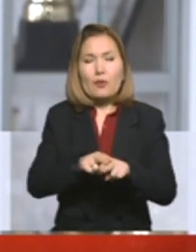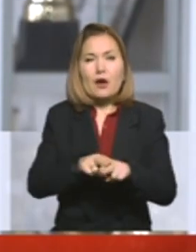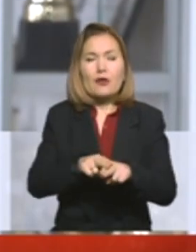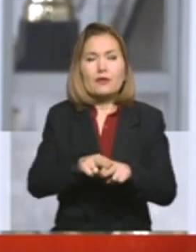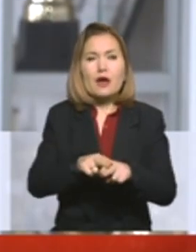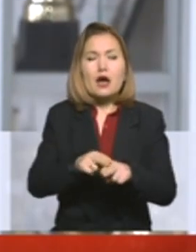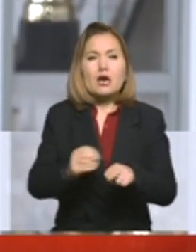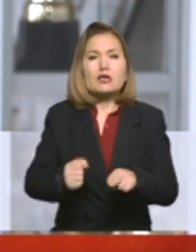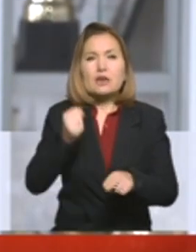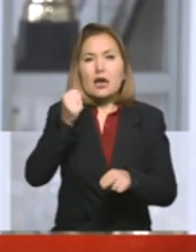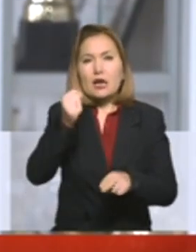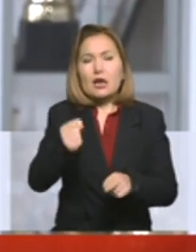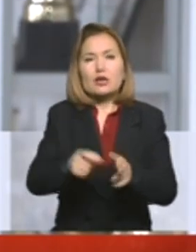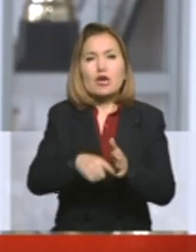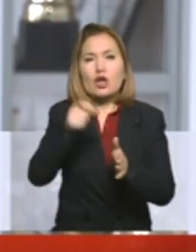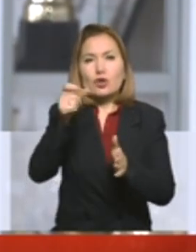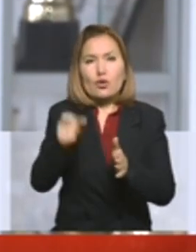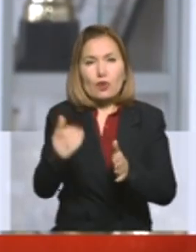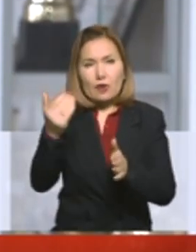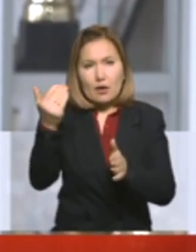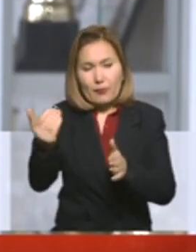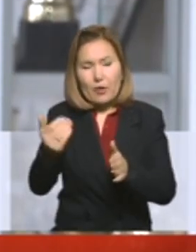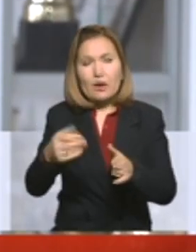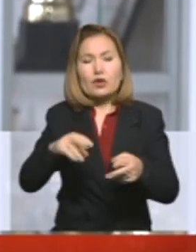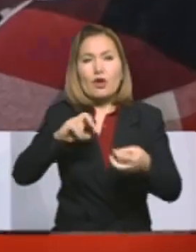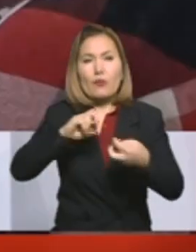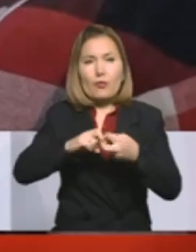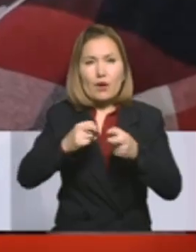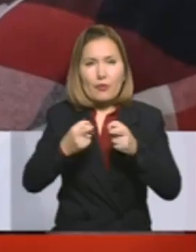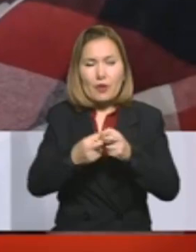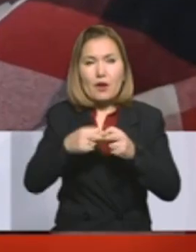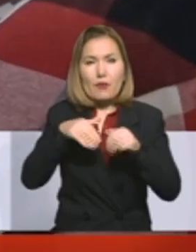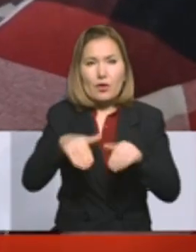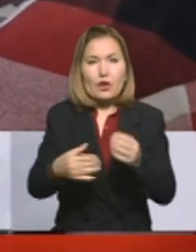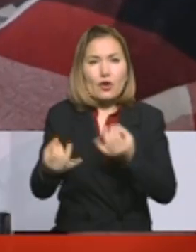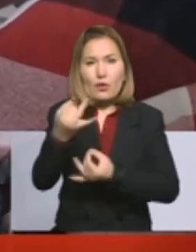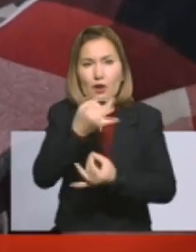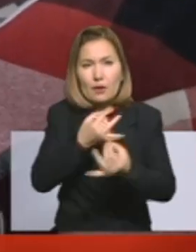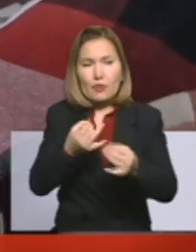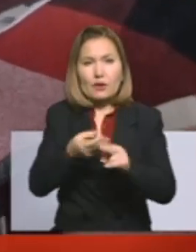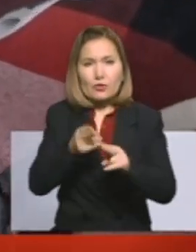сайланған өңірлеріміздегі қордаланған мәселелер, сол жақта заңды негізде шешетін мәселелер.